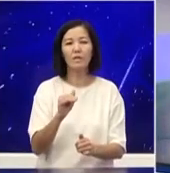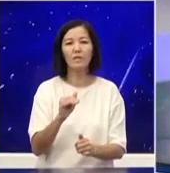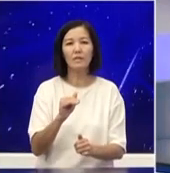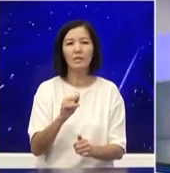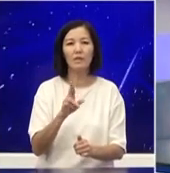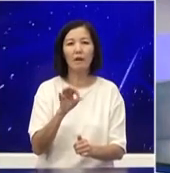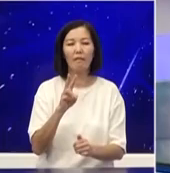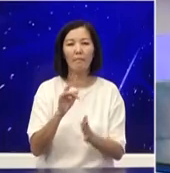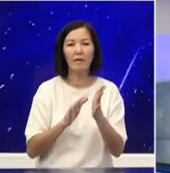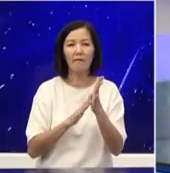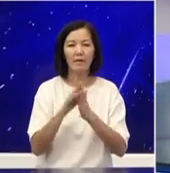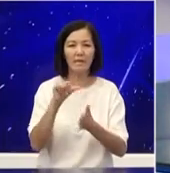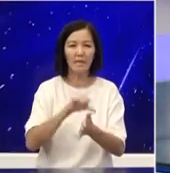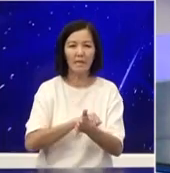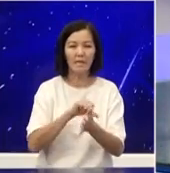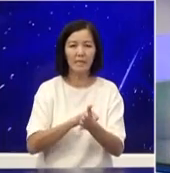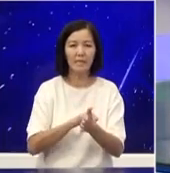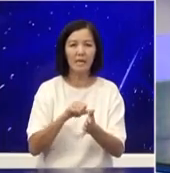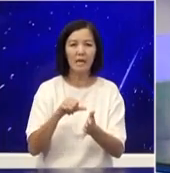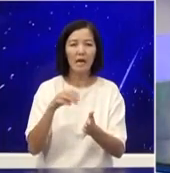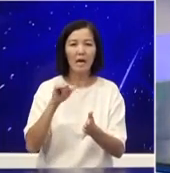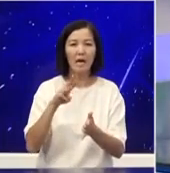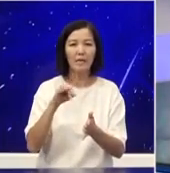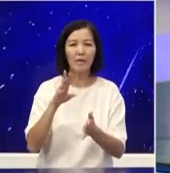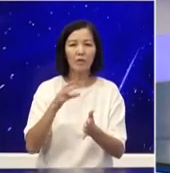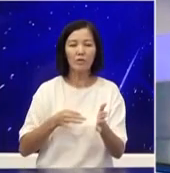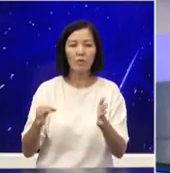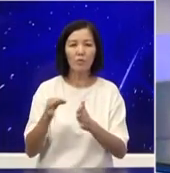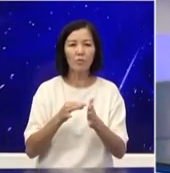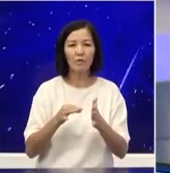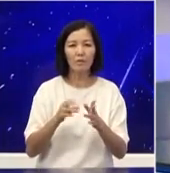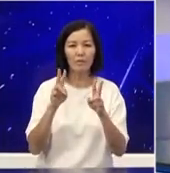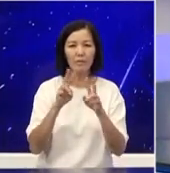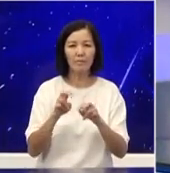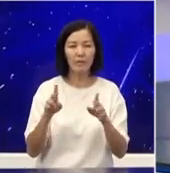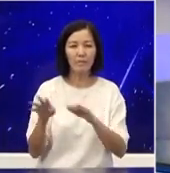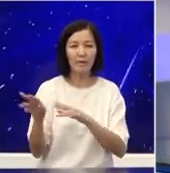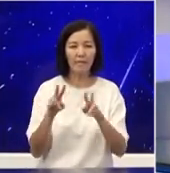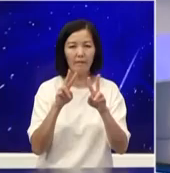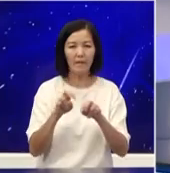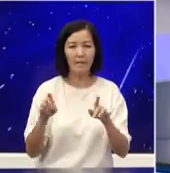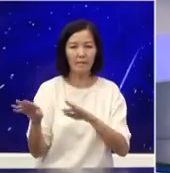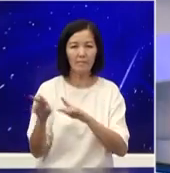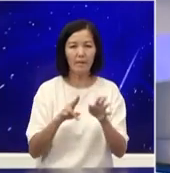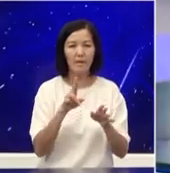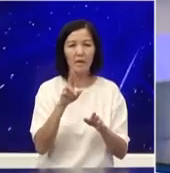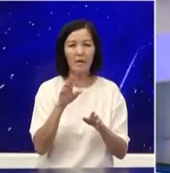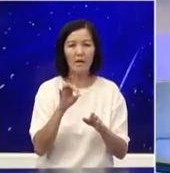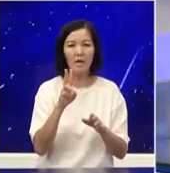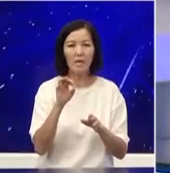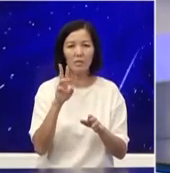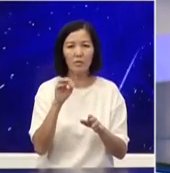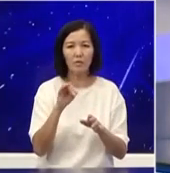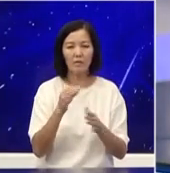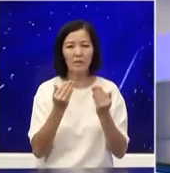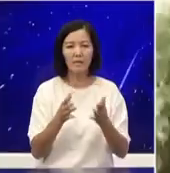конопли вырастил у себя во дворе житель Атырауской области. Это удалось выяснить в ходе оперативно-профилактического мероприятия «Карасура».